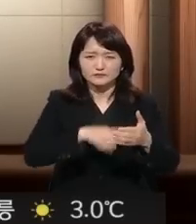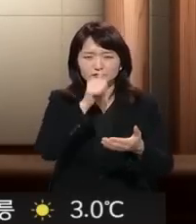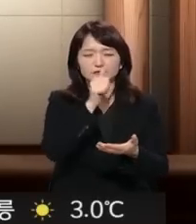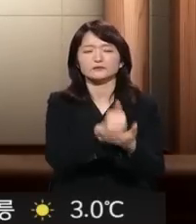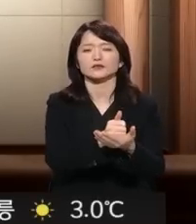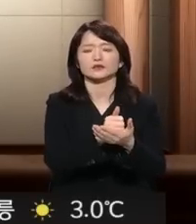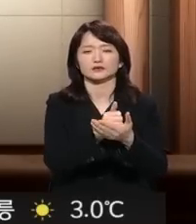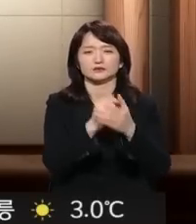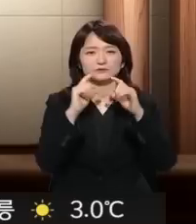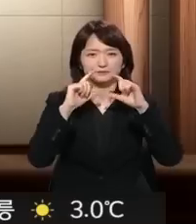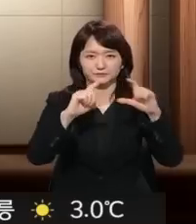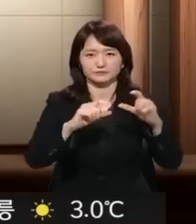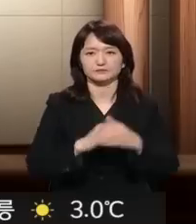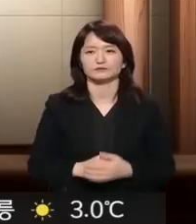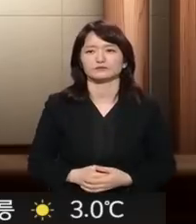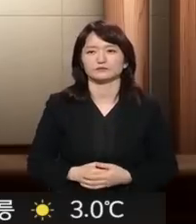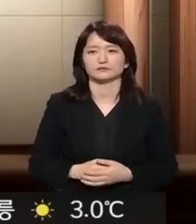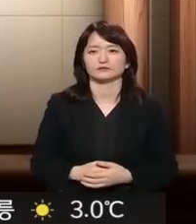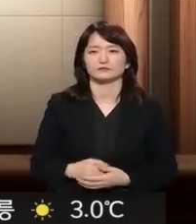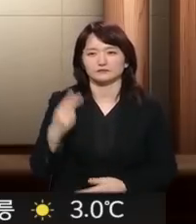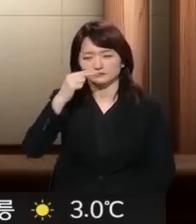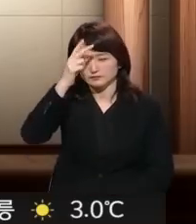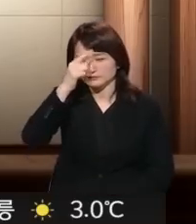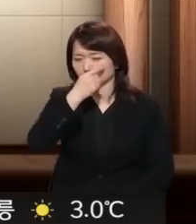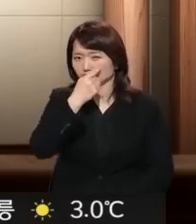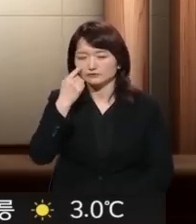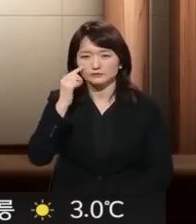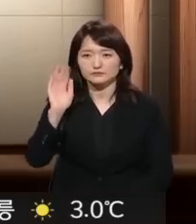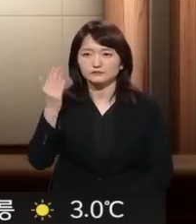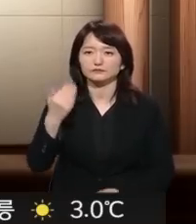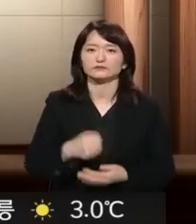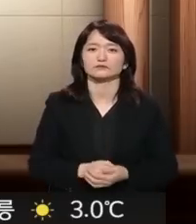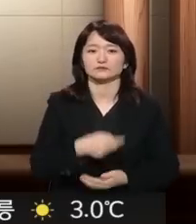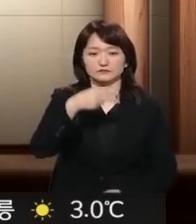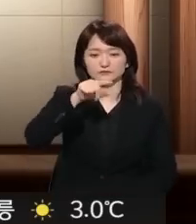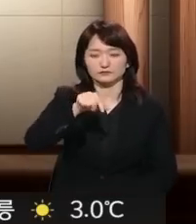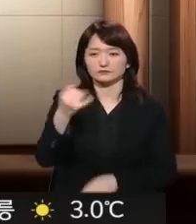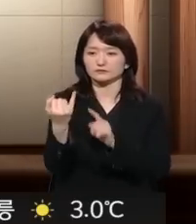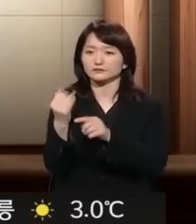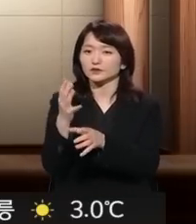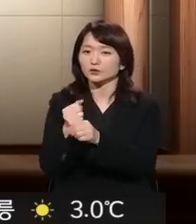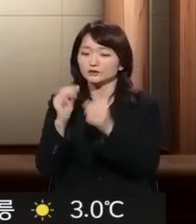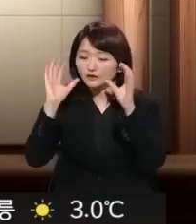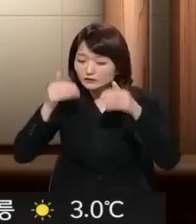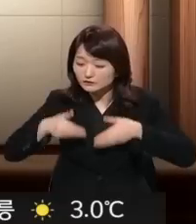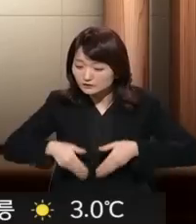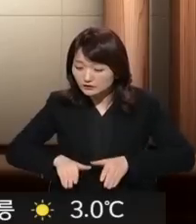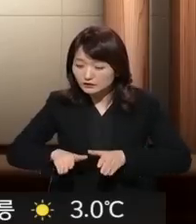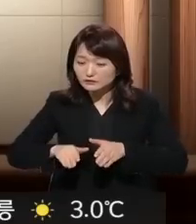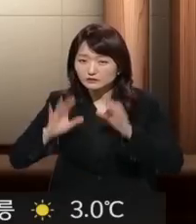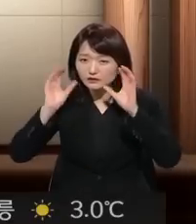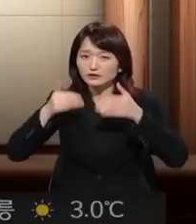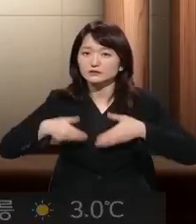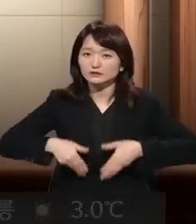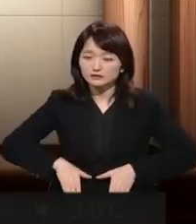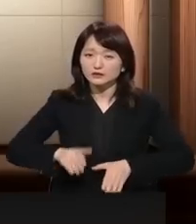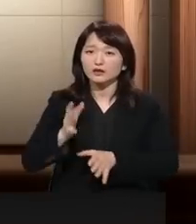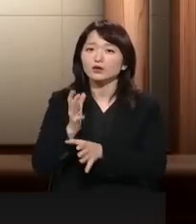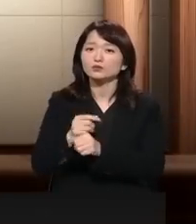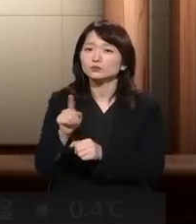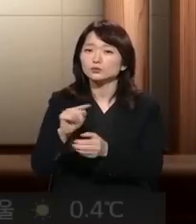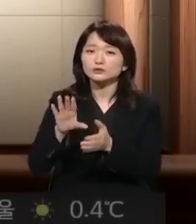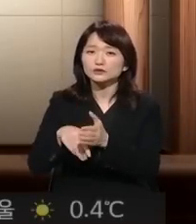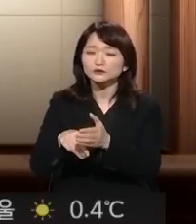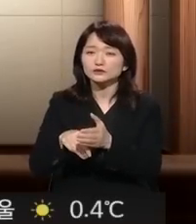아니 그러면 검찰에서 증명을 해야 되는데 그 석씨가 언제 애기를 낳은 거야 그리고 애기를 낳다고 한다면 언제